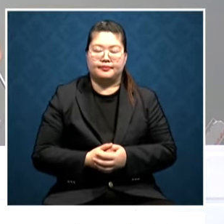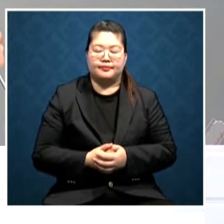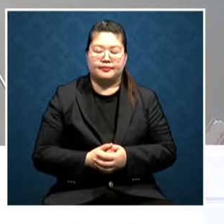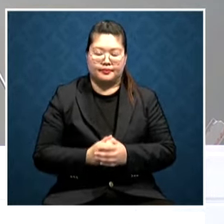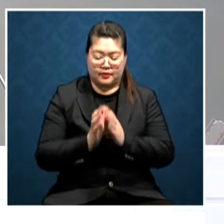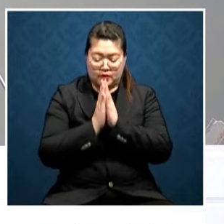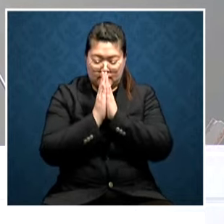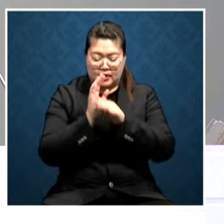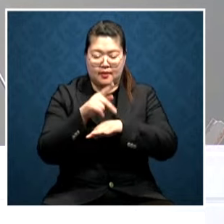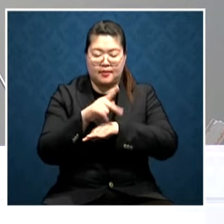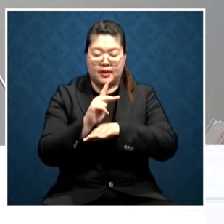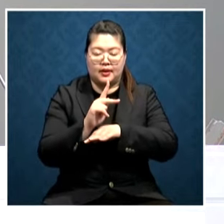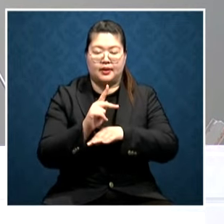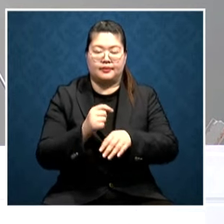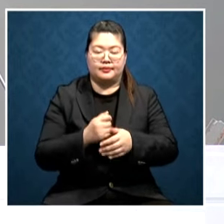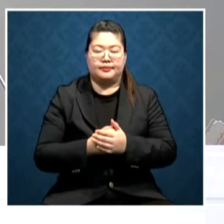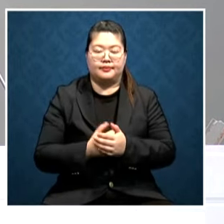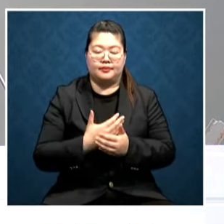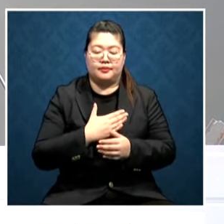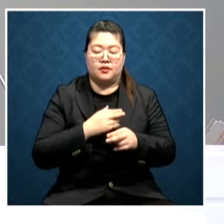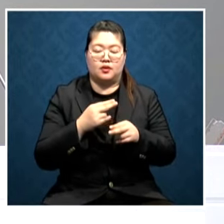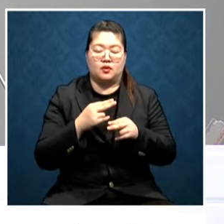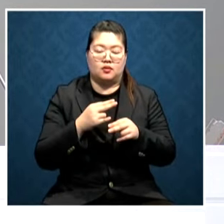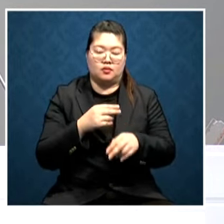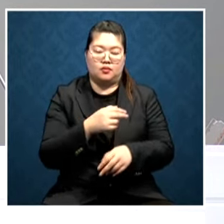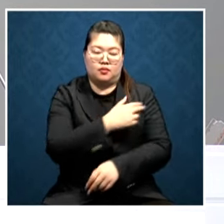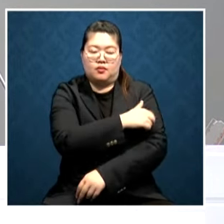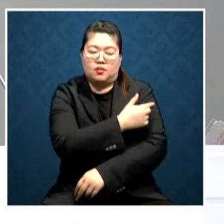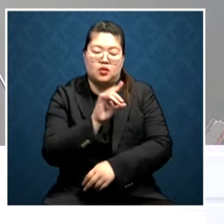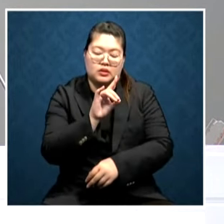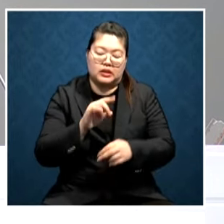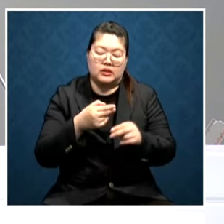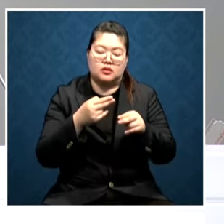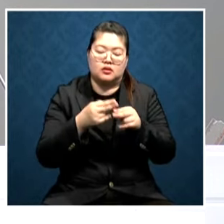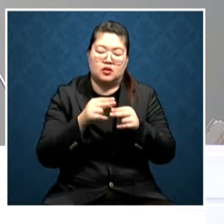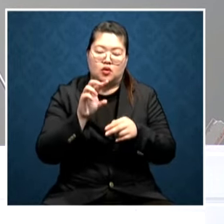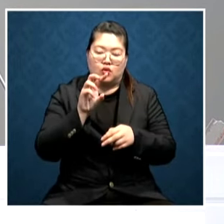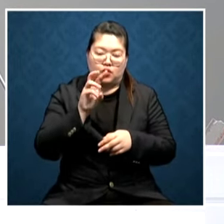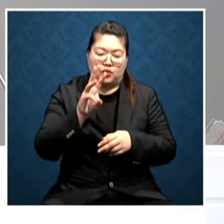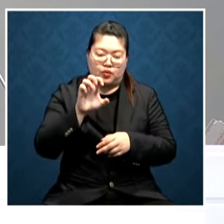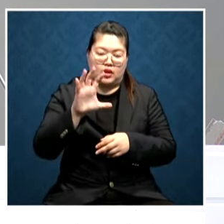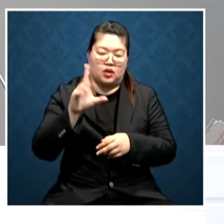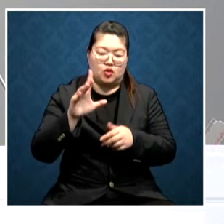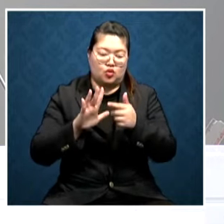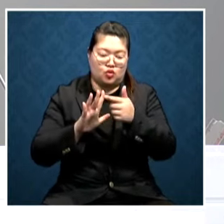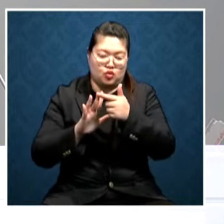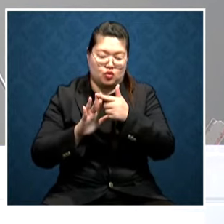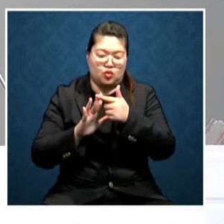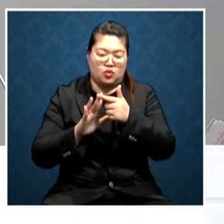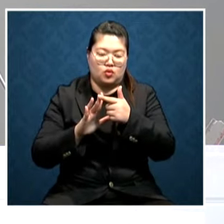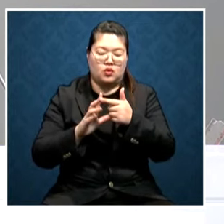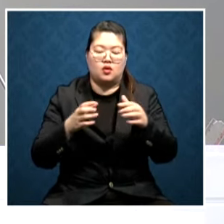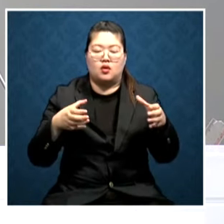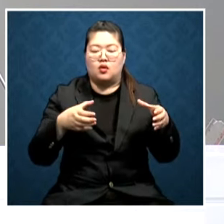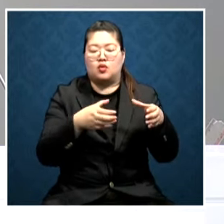กราบเรียนท่านประธานสภาที่เคารพกับผมนายสัตวแพทย์ฤชุแก้วลายสมาชิกวุฒิสภากลุ่มสาธารณสุข